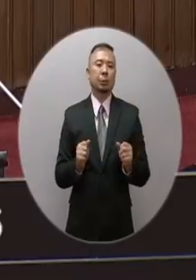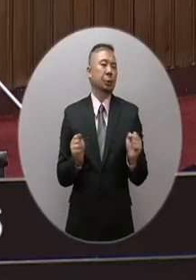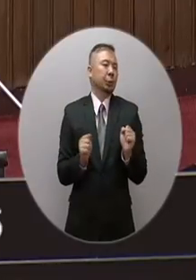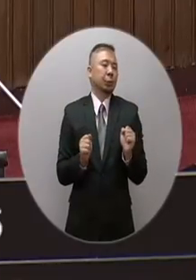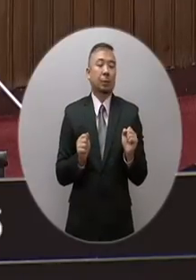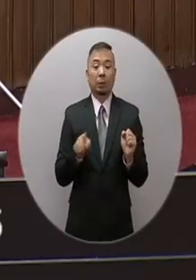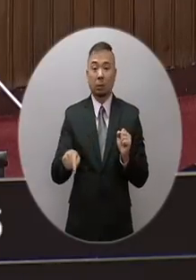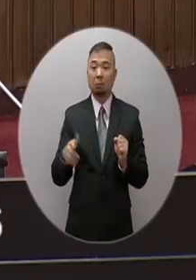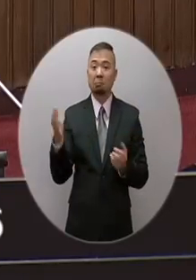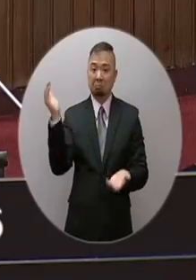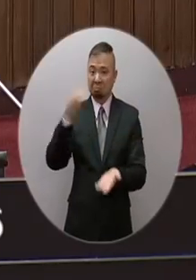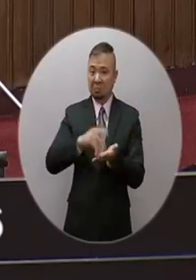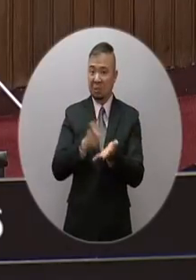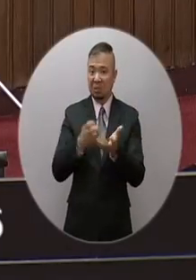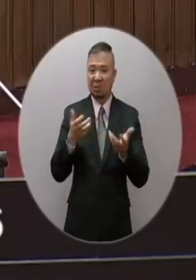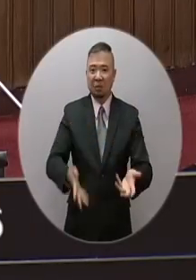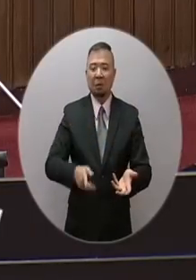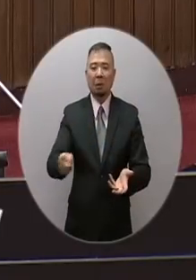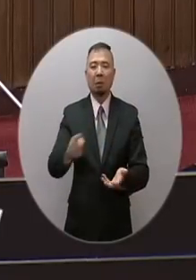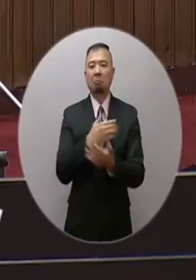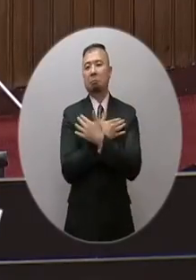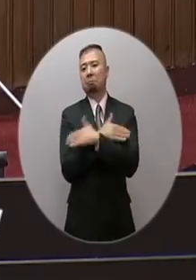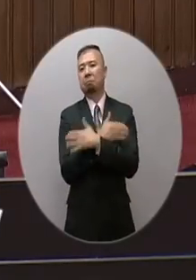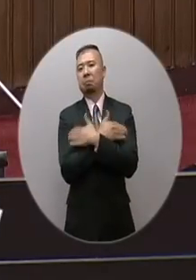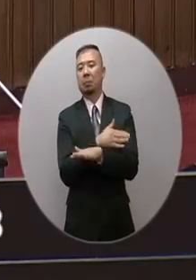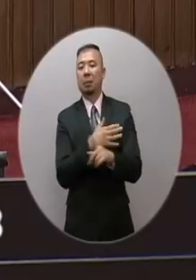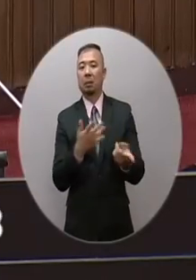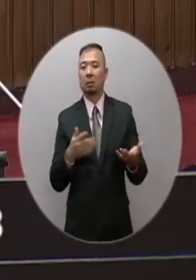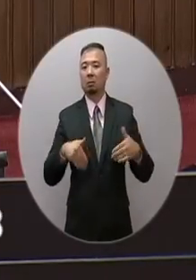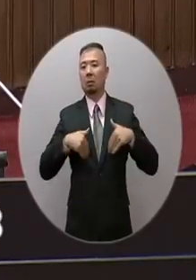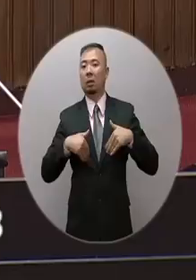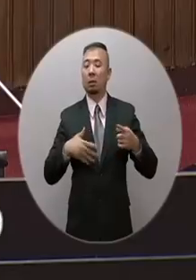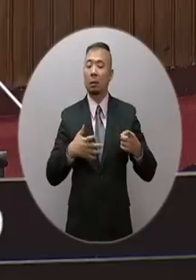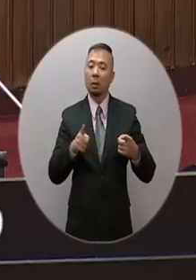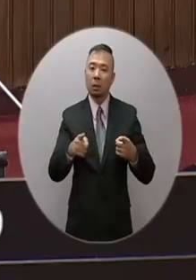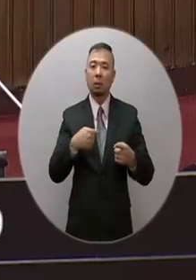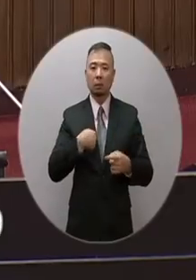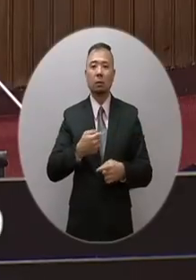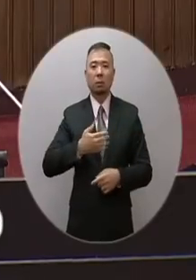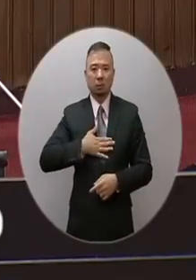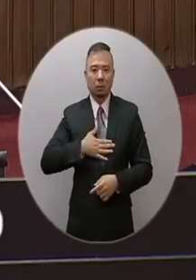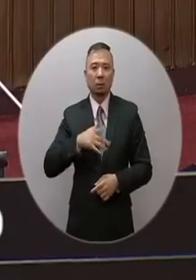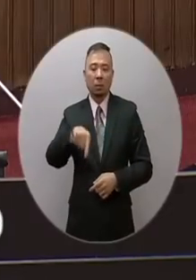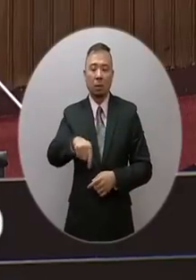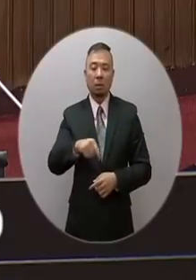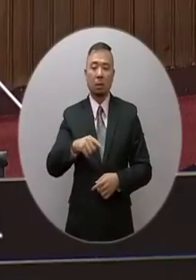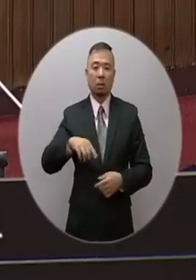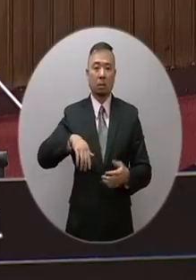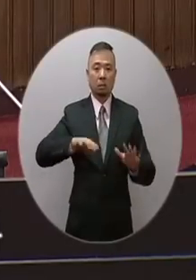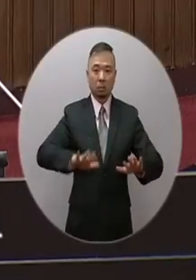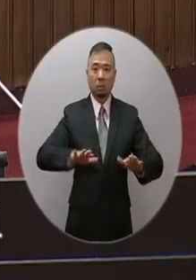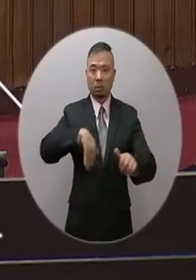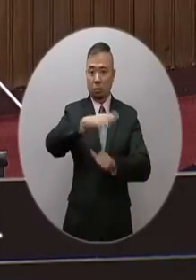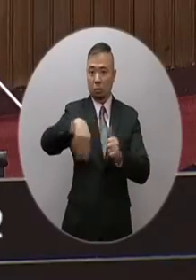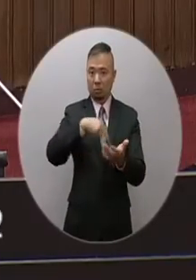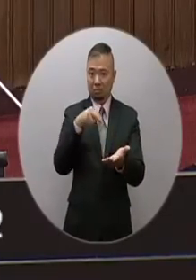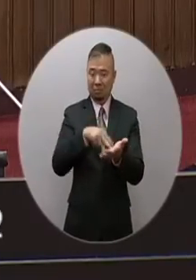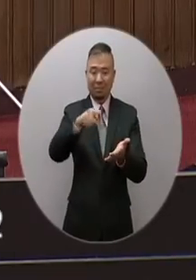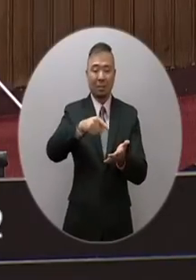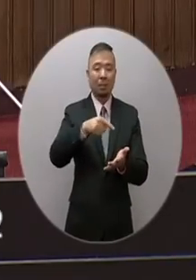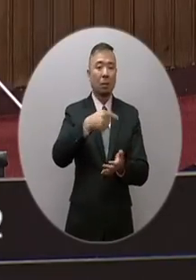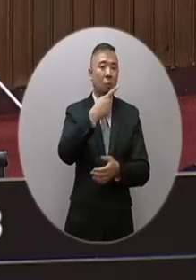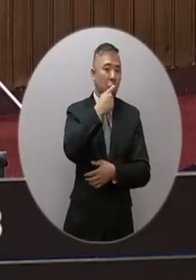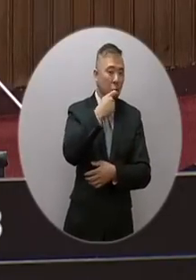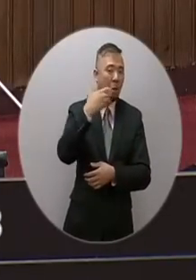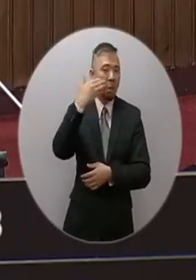反感。所以金平当然清楚统独蓝绿世代族群纠葛纷争下的台